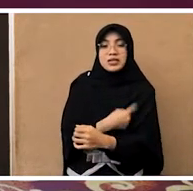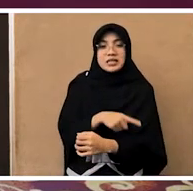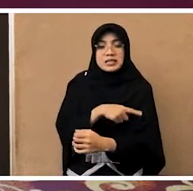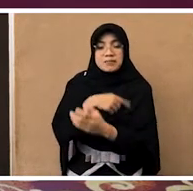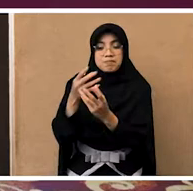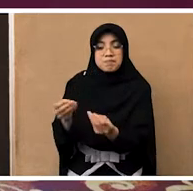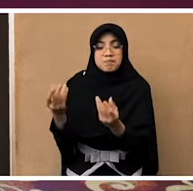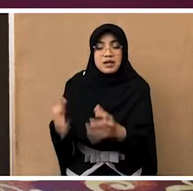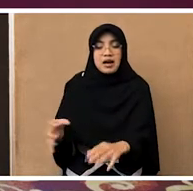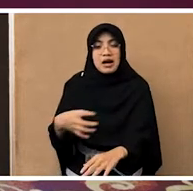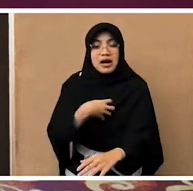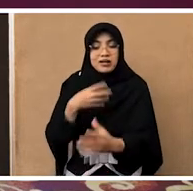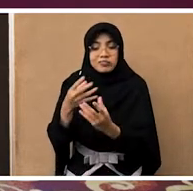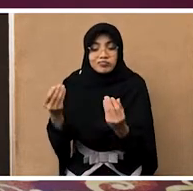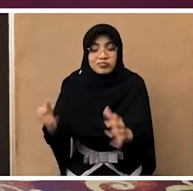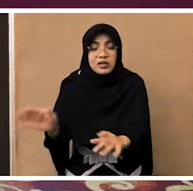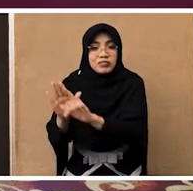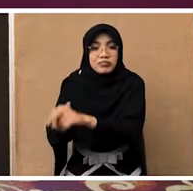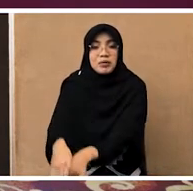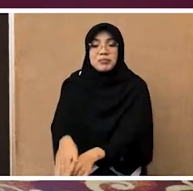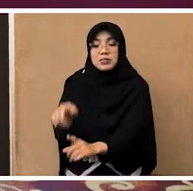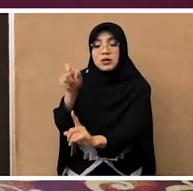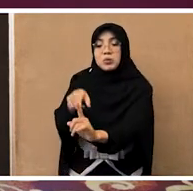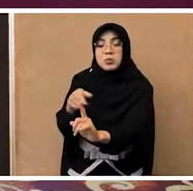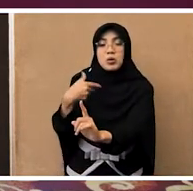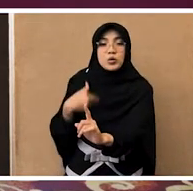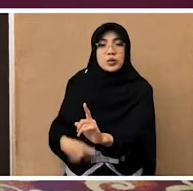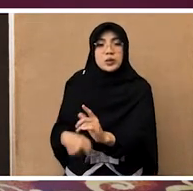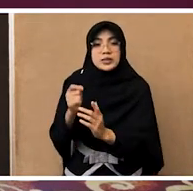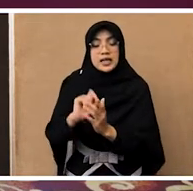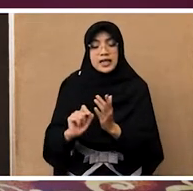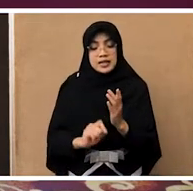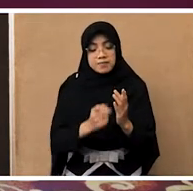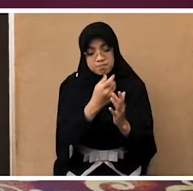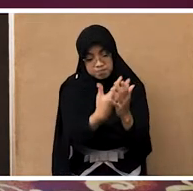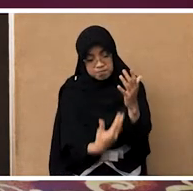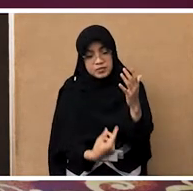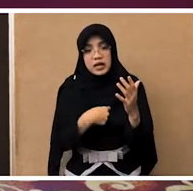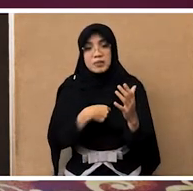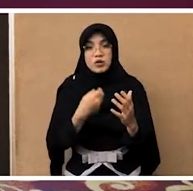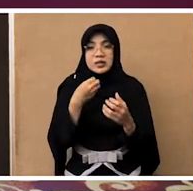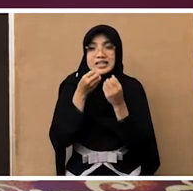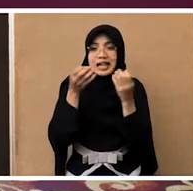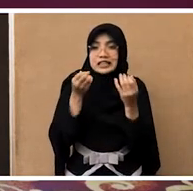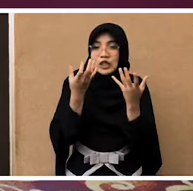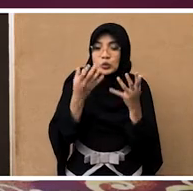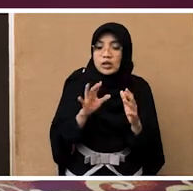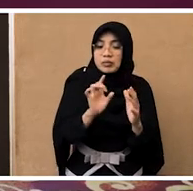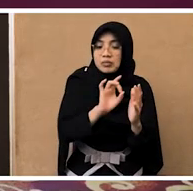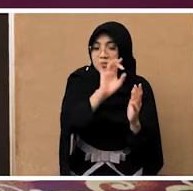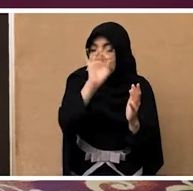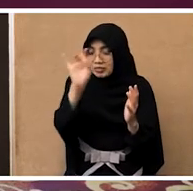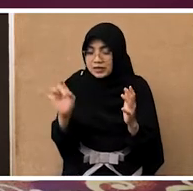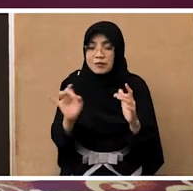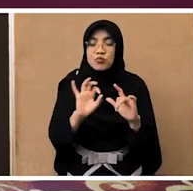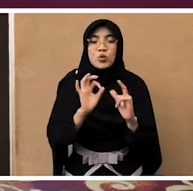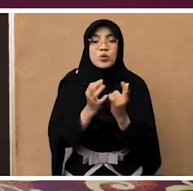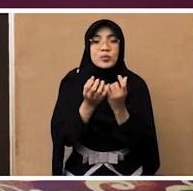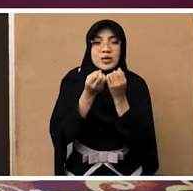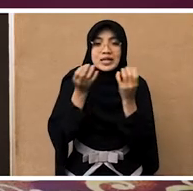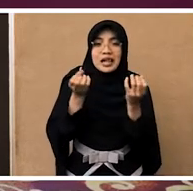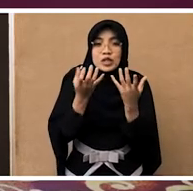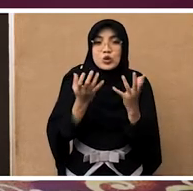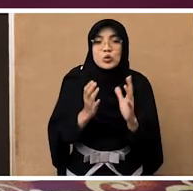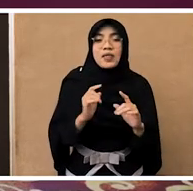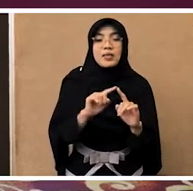matikan hak seseorang sebagai seorang manusia jadi ini catatan-catatan kami yang sudah sempat tersampaikan bahkan di berbagai forum tetapi